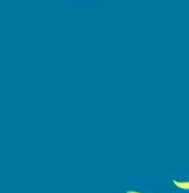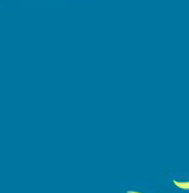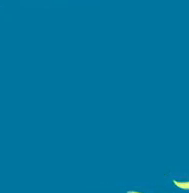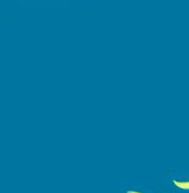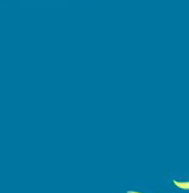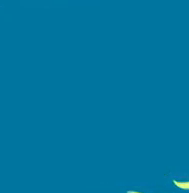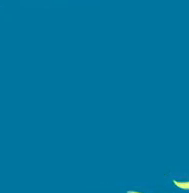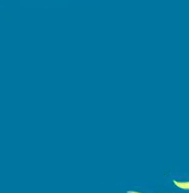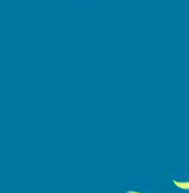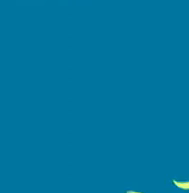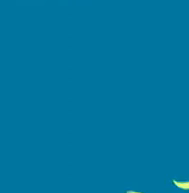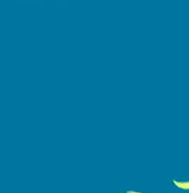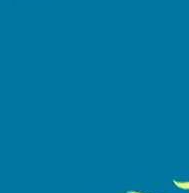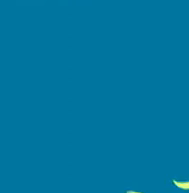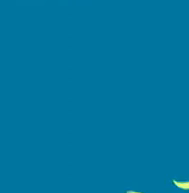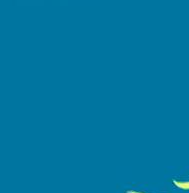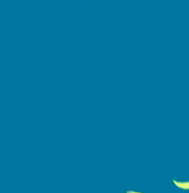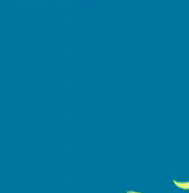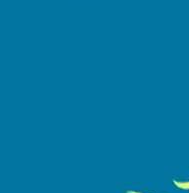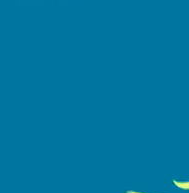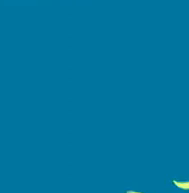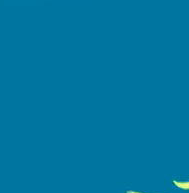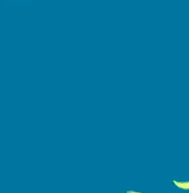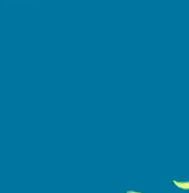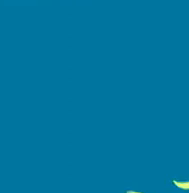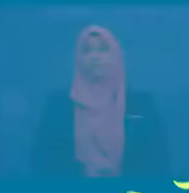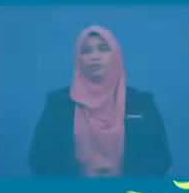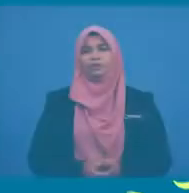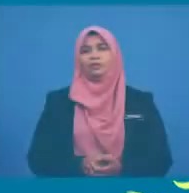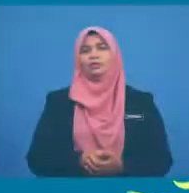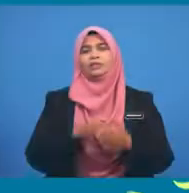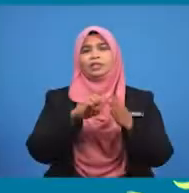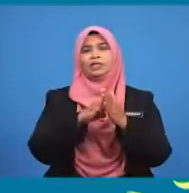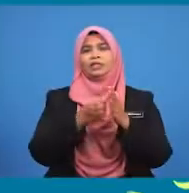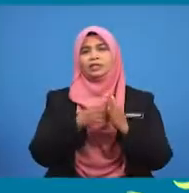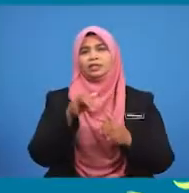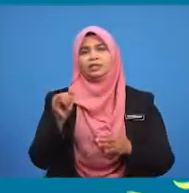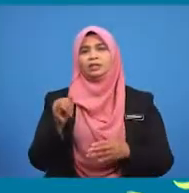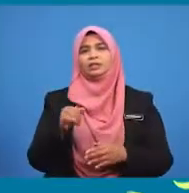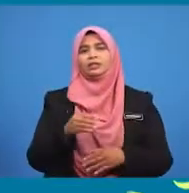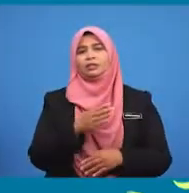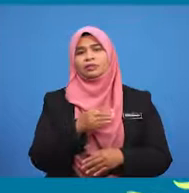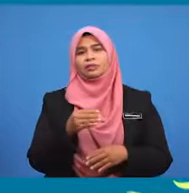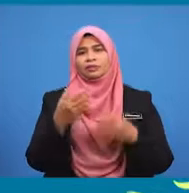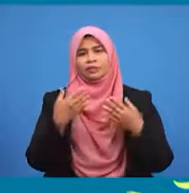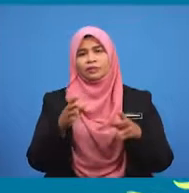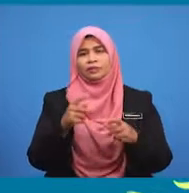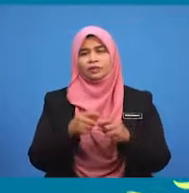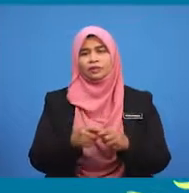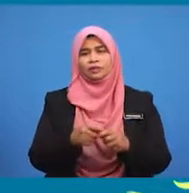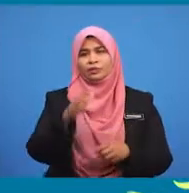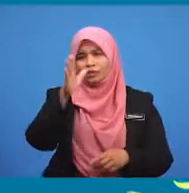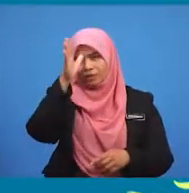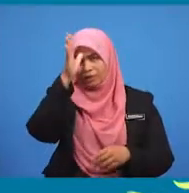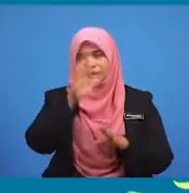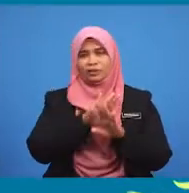bimumin lana walau kunna shadiqin. Surakallahu alazim. Artinya, dan sudah tentu ayah tidak